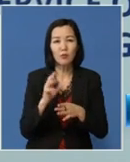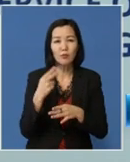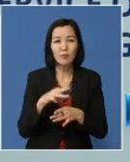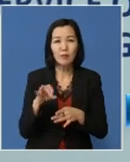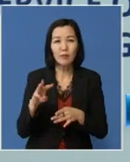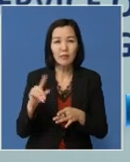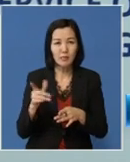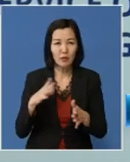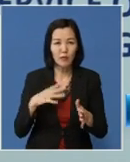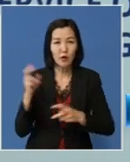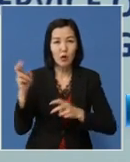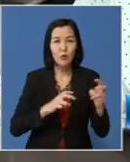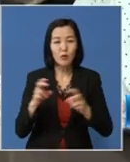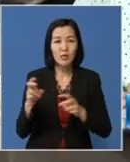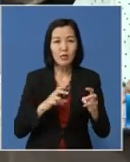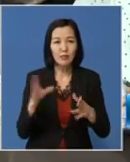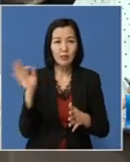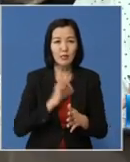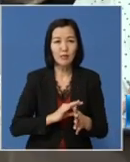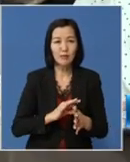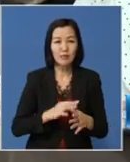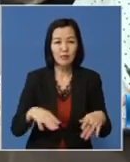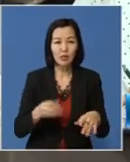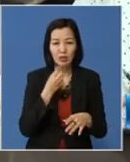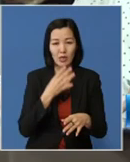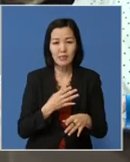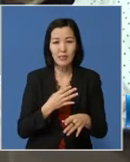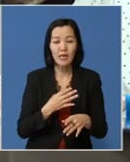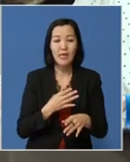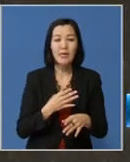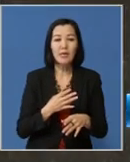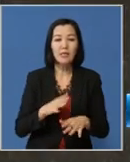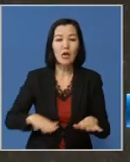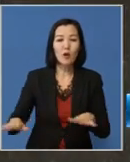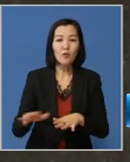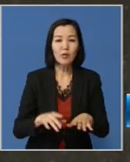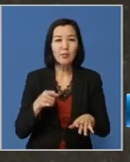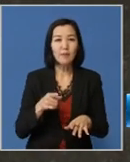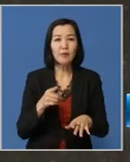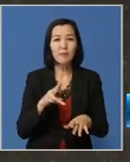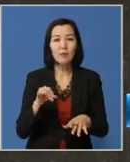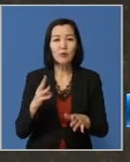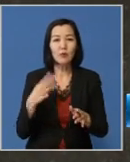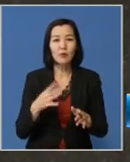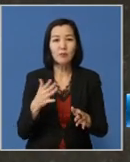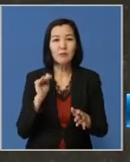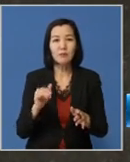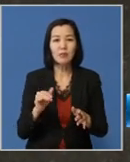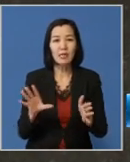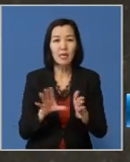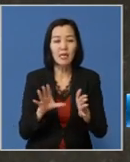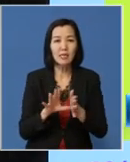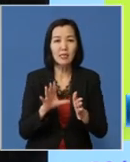миллиард теңгеге жеткен. Өнеркәсіп көрсеткіші де осынша көлемде. Атап өтерлігі ауданда былтыр 1 035 000 киловатт-сағат